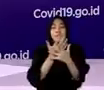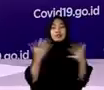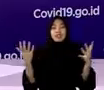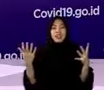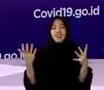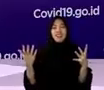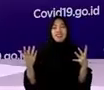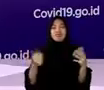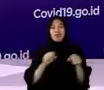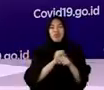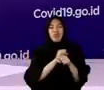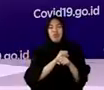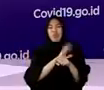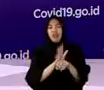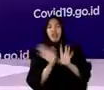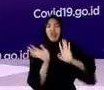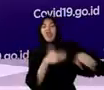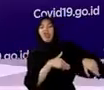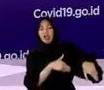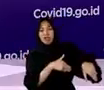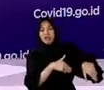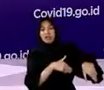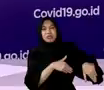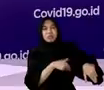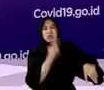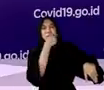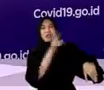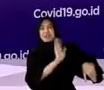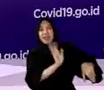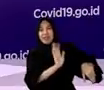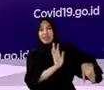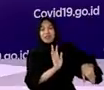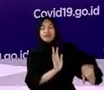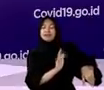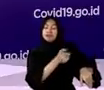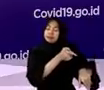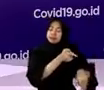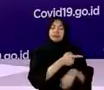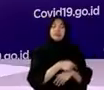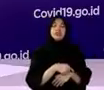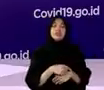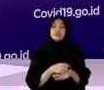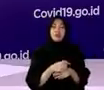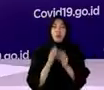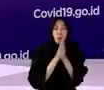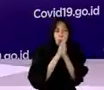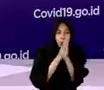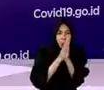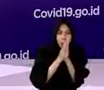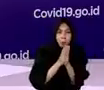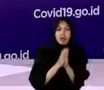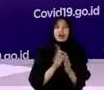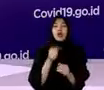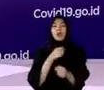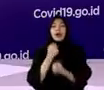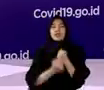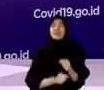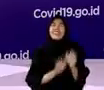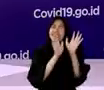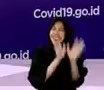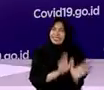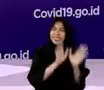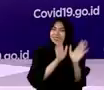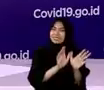bersikap acuh pada COVID-19, bahkan tidak percaya, dapat menimbang kembali caranya beraktivitas.